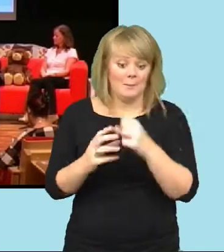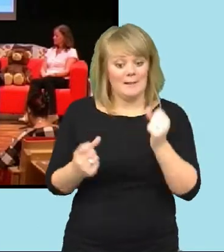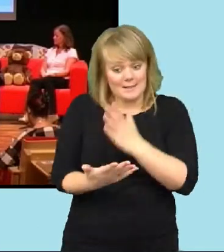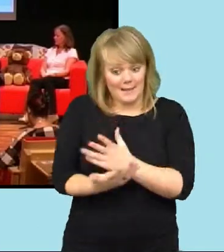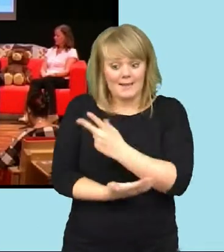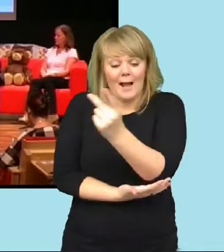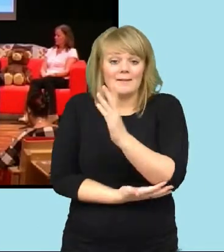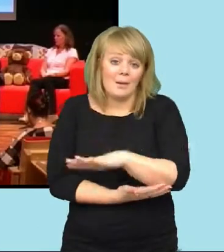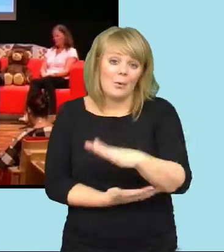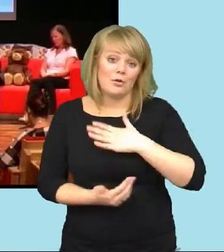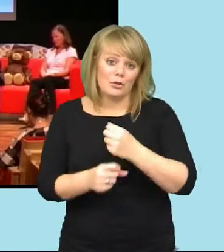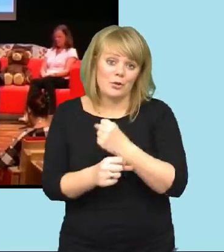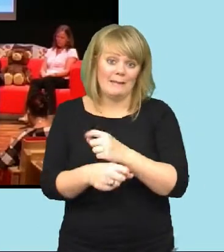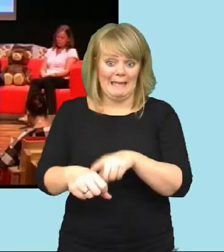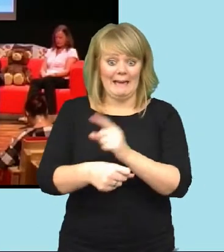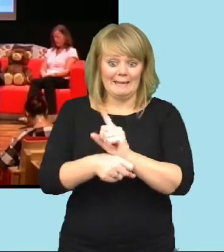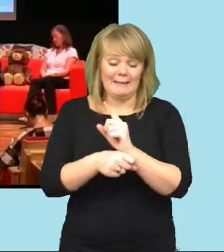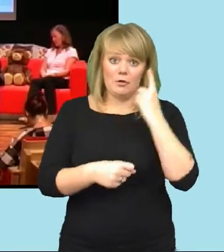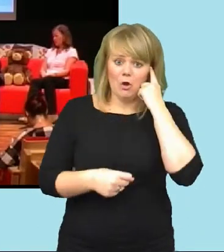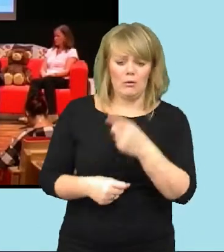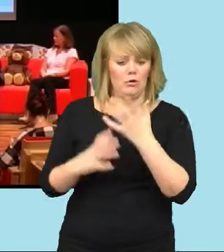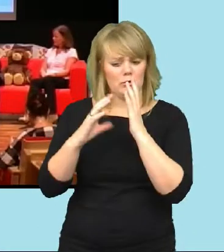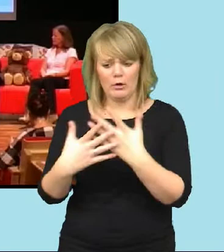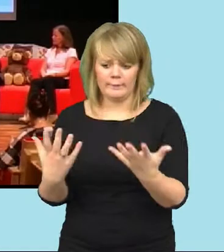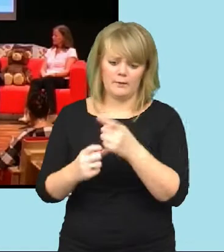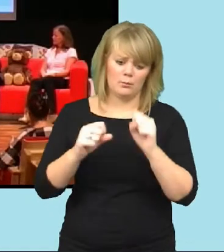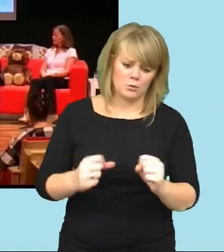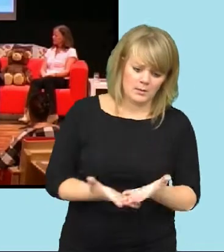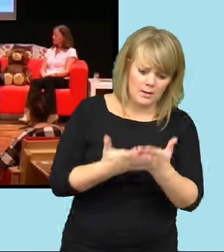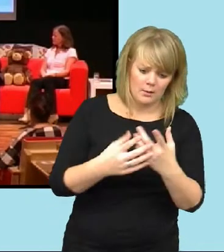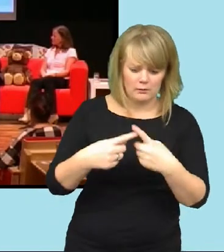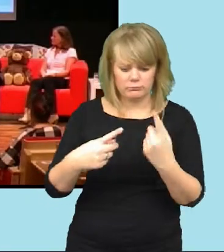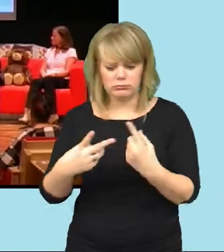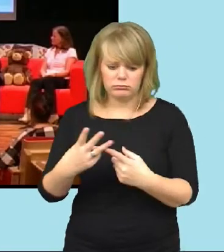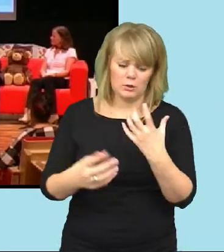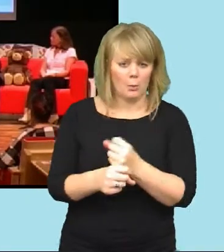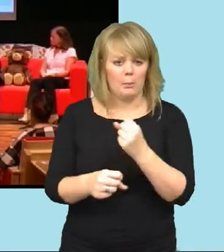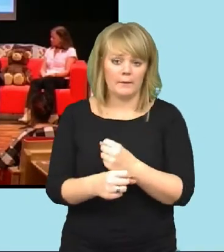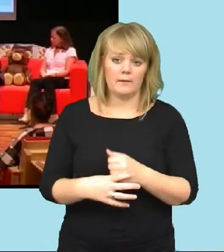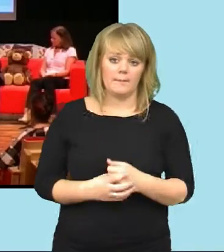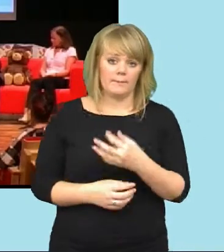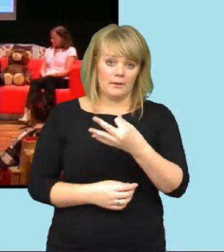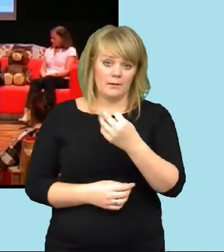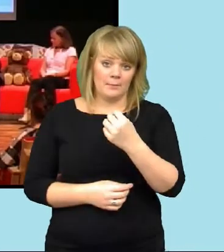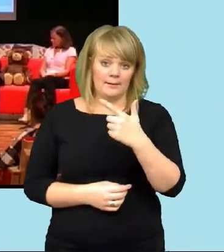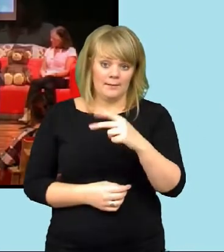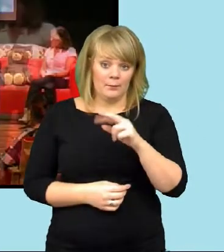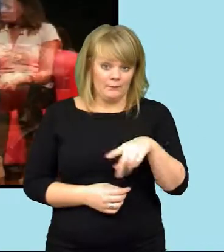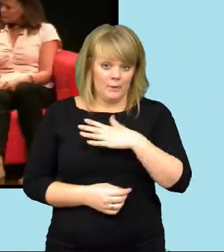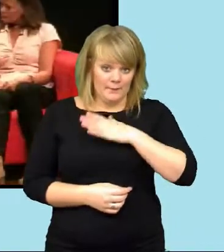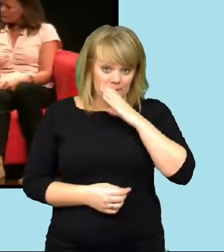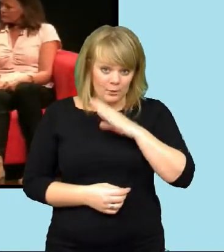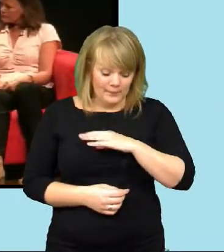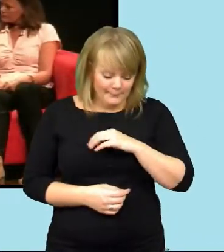Mm. Att hela tiden höra att du klarar inte av det och du måste ha hjälp med dig och så. För min dotter är det gärna så att hon glömmer